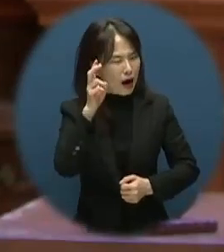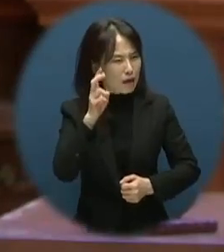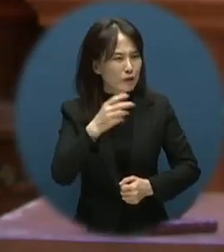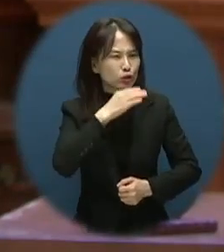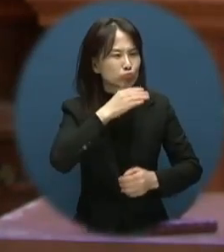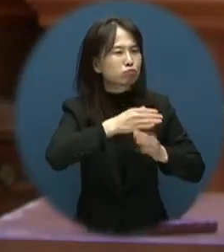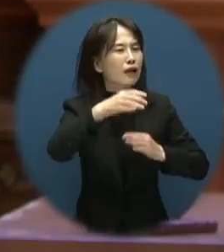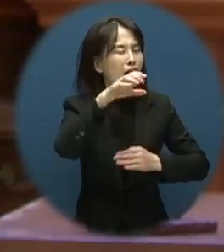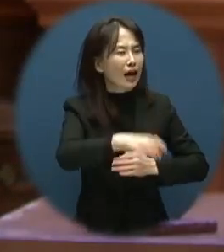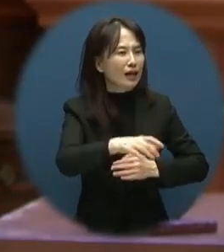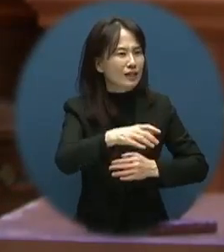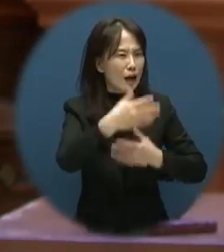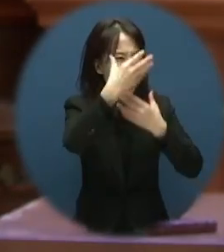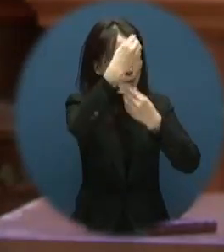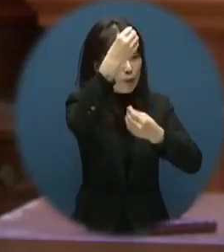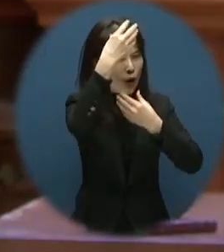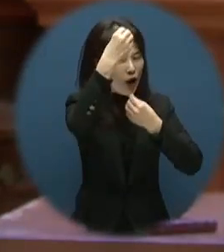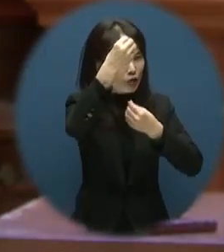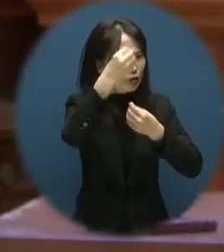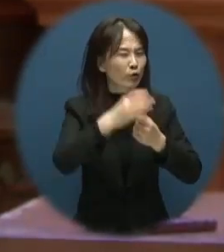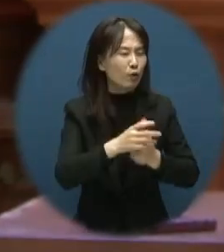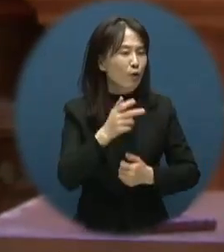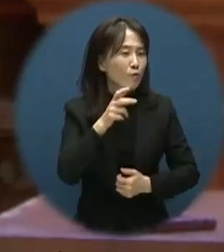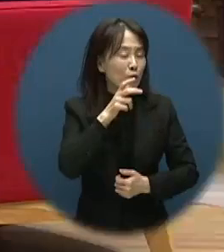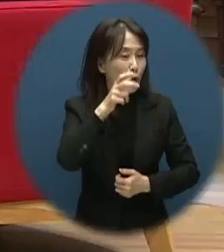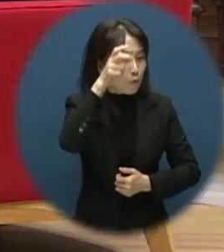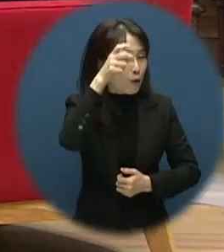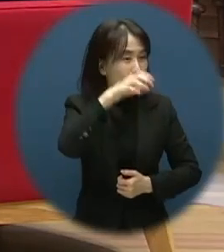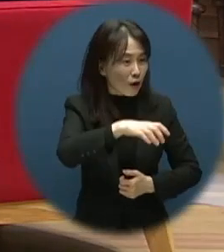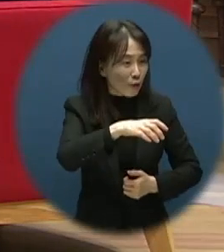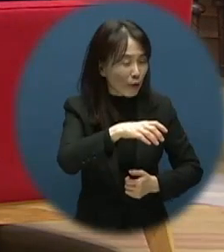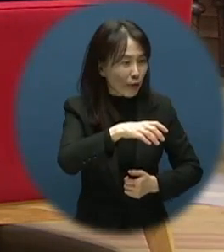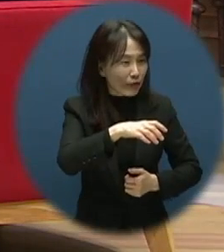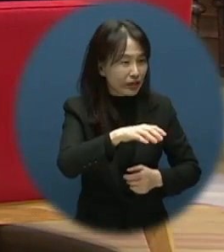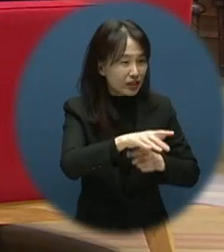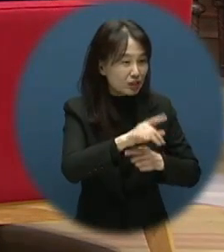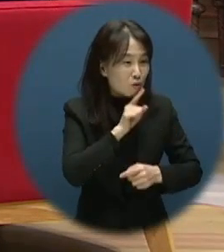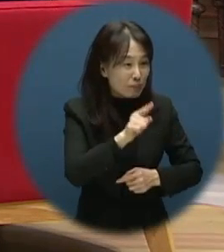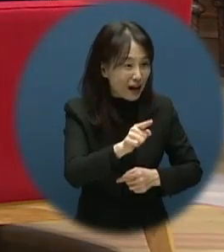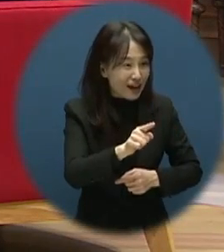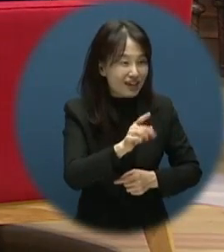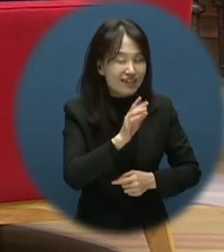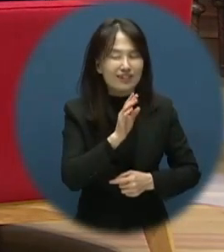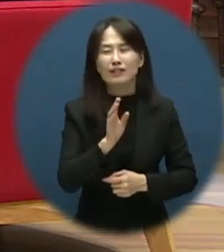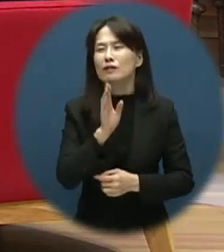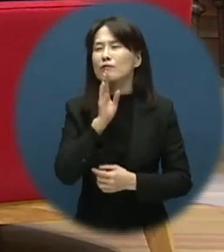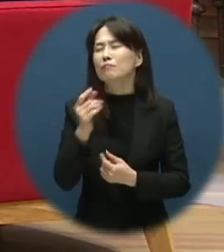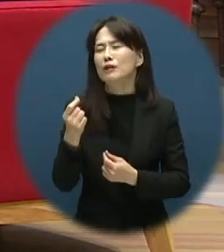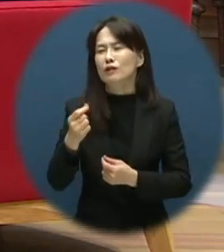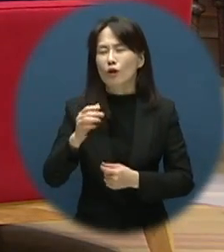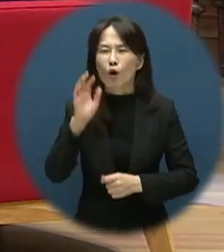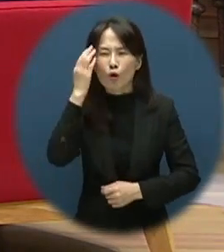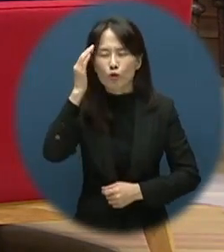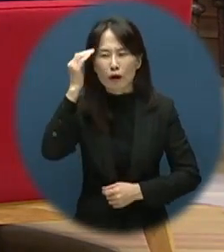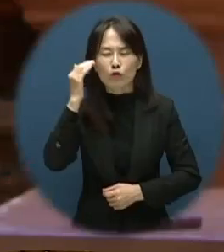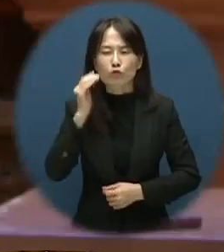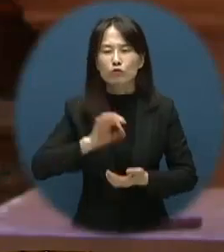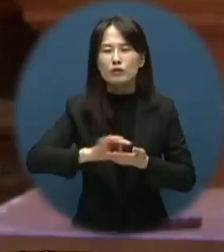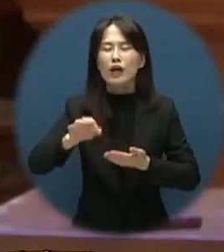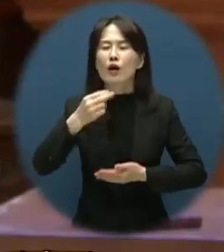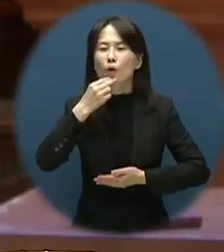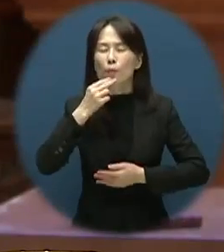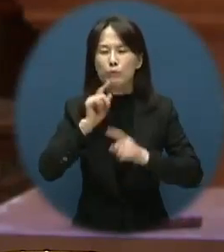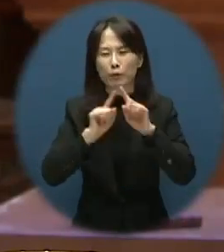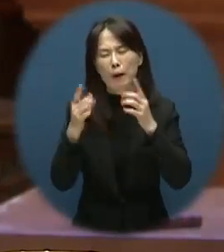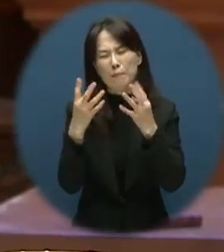함경도 지역에 그쪽 그 사투리 이런 것들 뭐 하여튼 요즘 한국에서 쓰지 않은 말들 너무 많았어요.